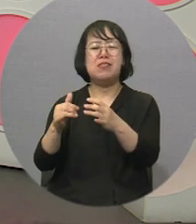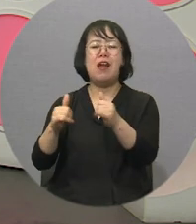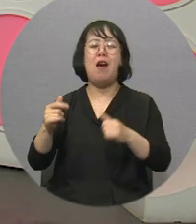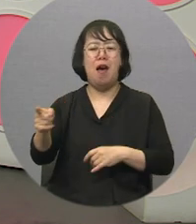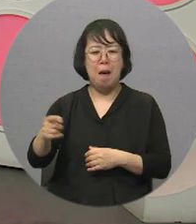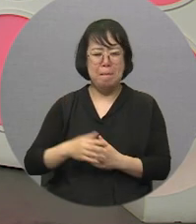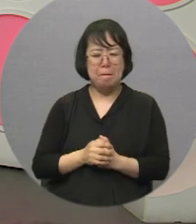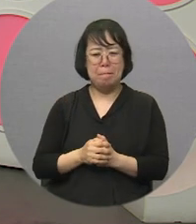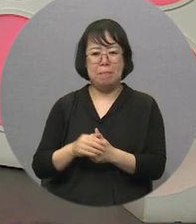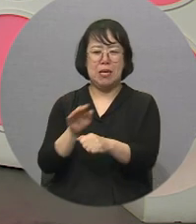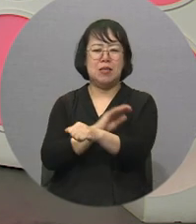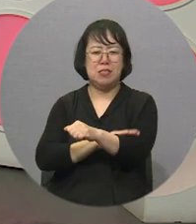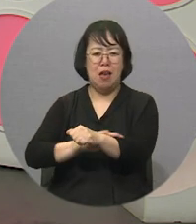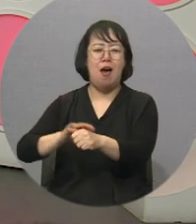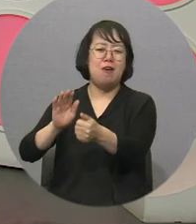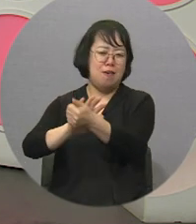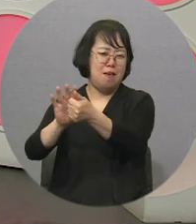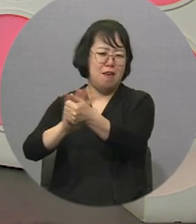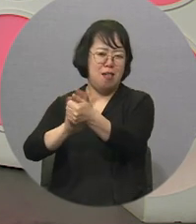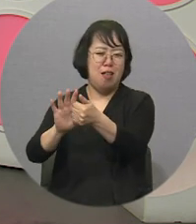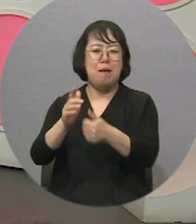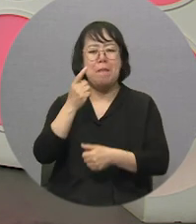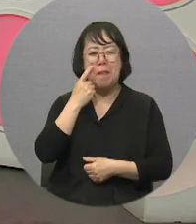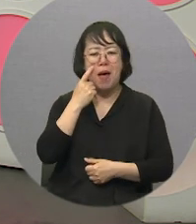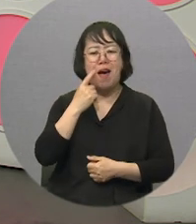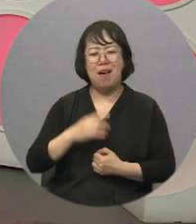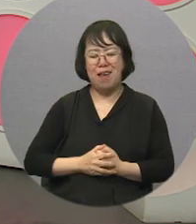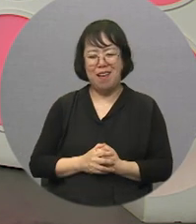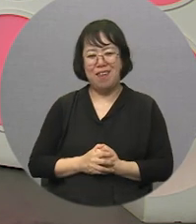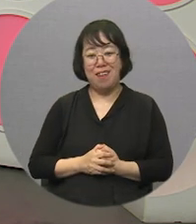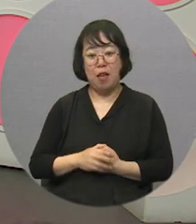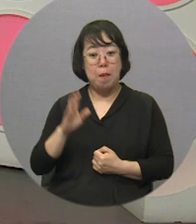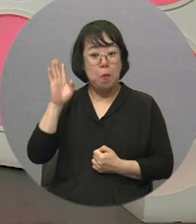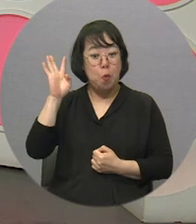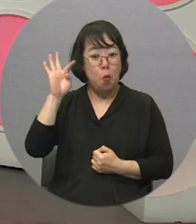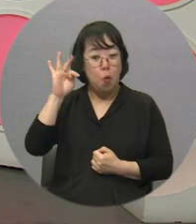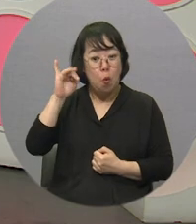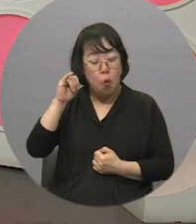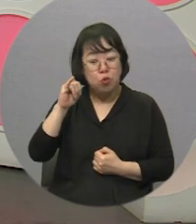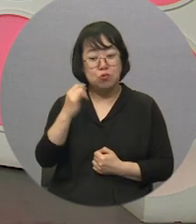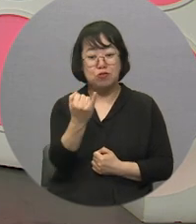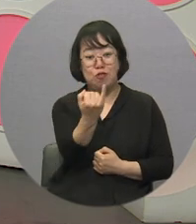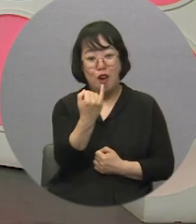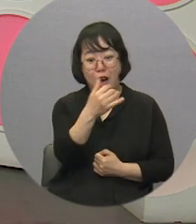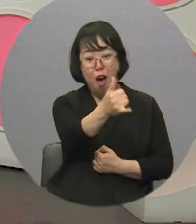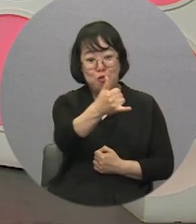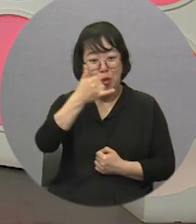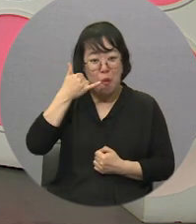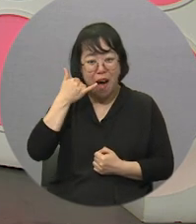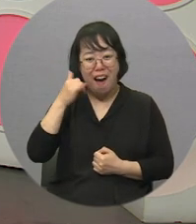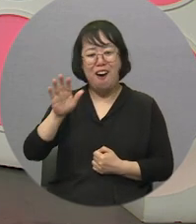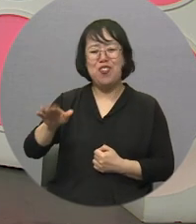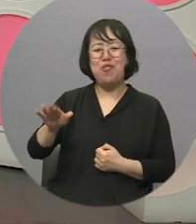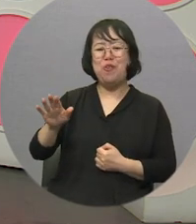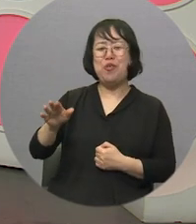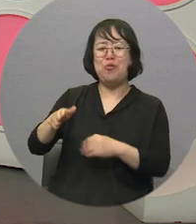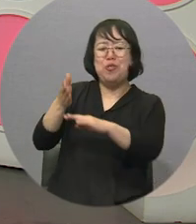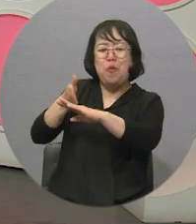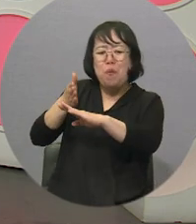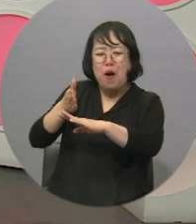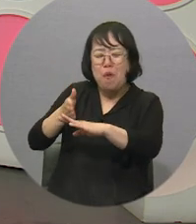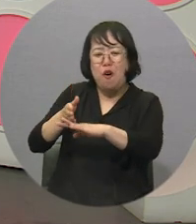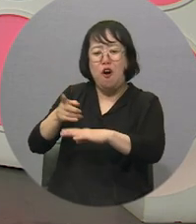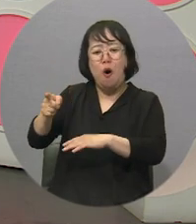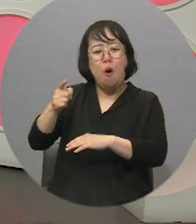해줬고요. 며칠 후 동생에게 다시 연락이 왔습니다. 언니 언니 너무 고마워.